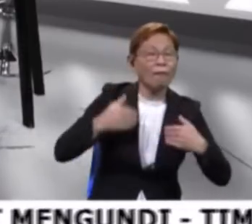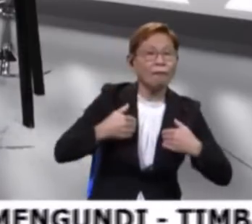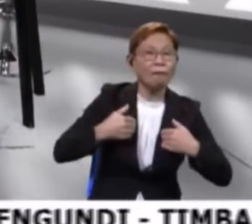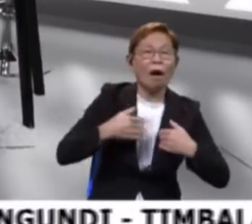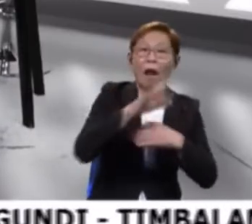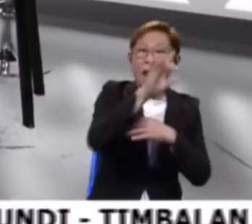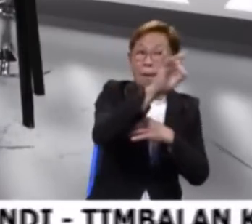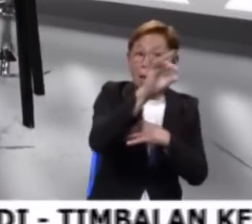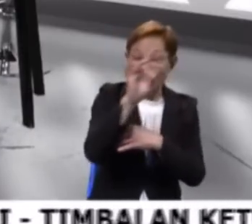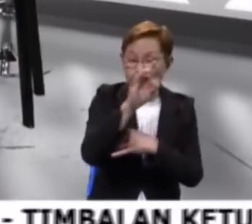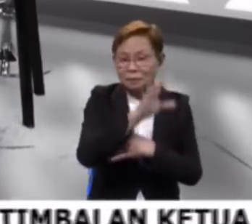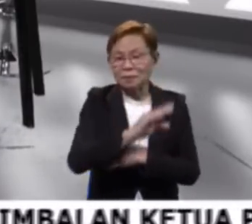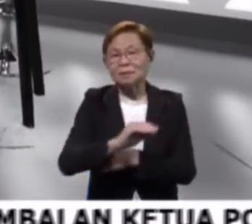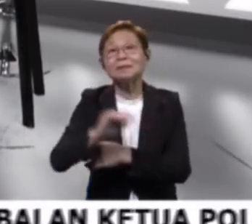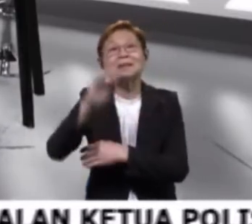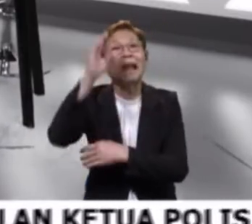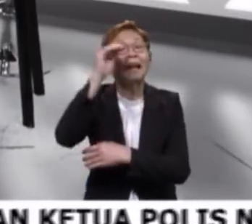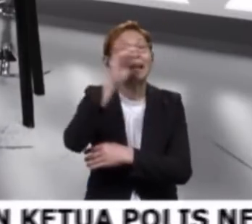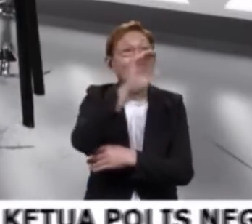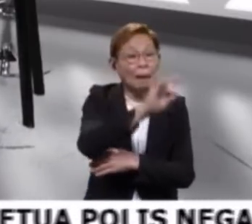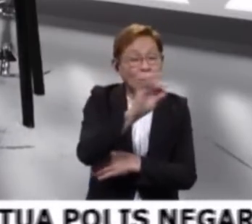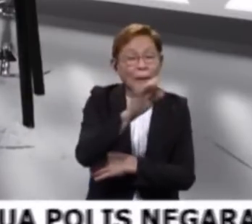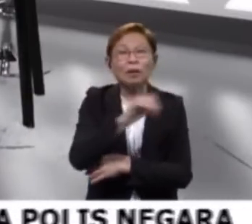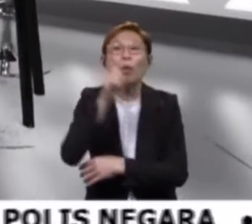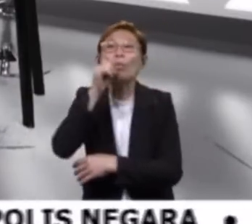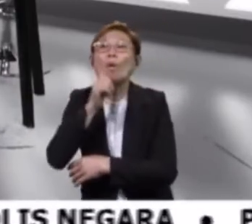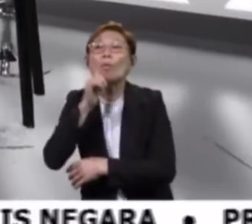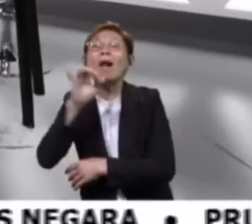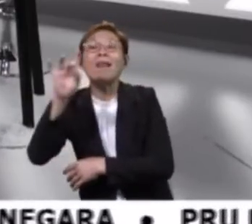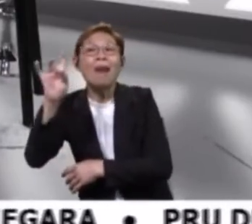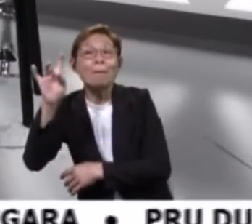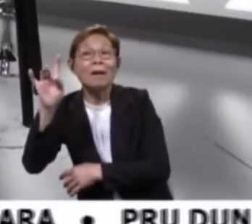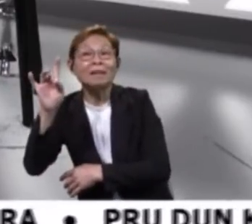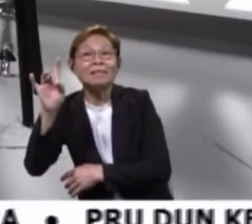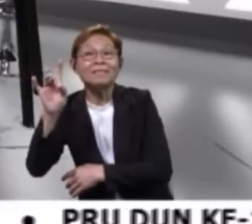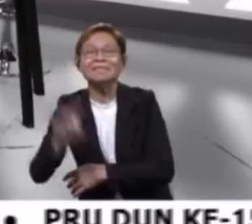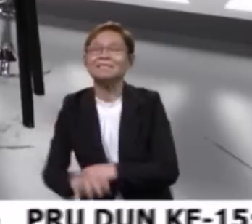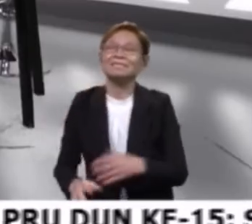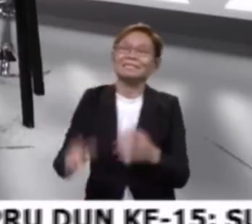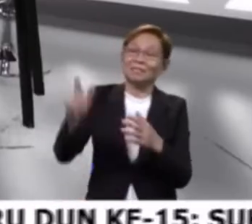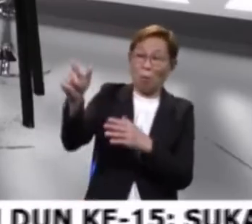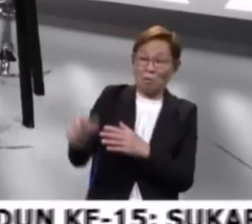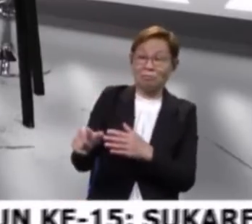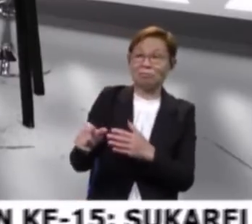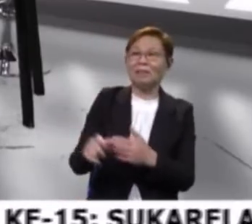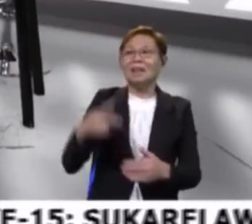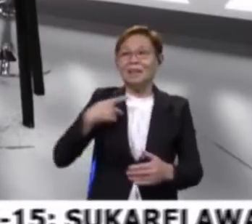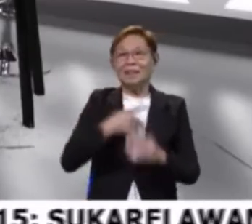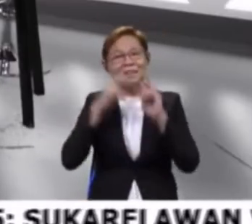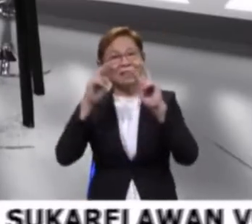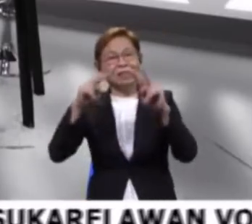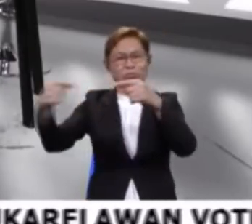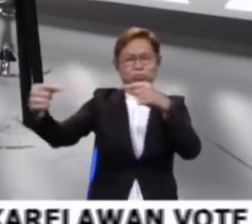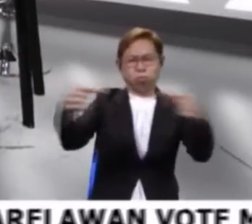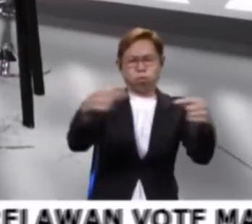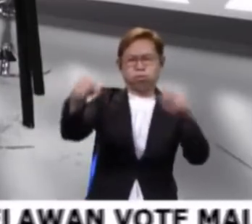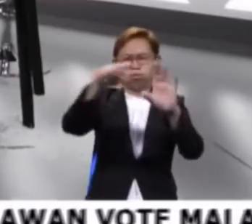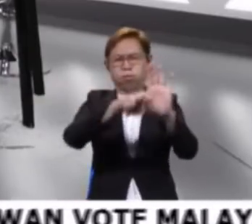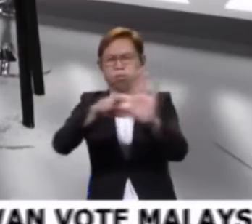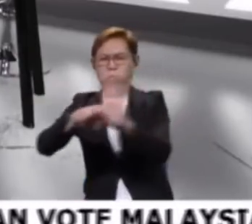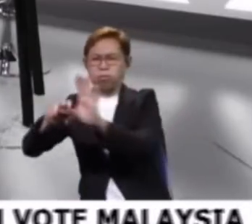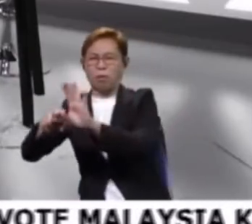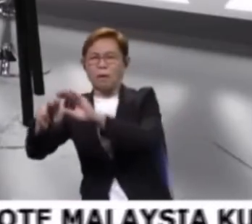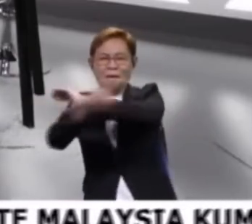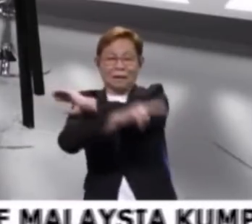eee 88 orang dan juga calon wanita ada 8 orang oke dan seterusnya kalau kita tengok dari studi pertemuan kursi di